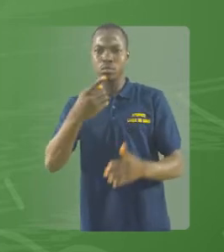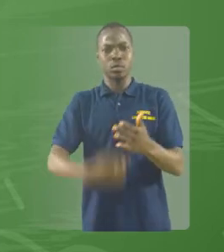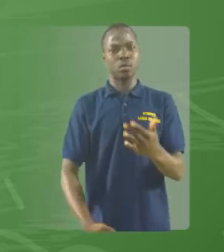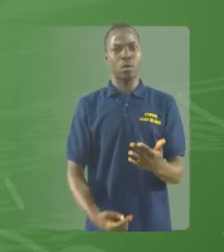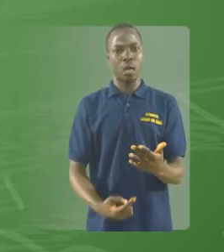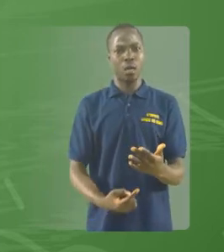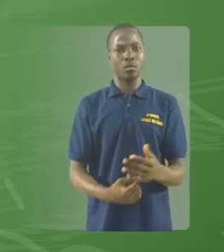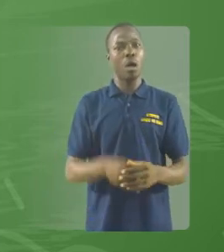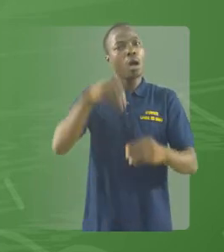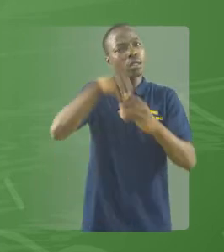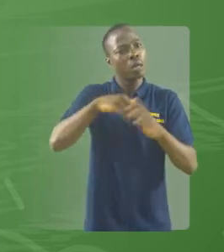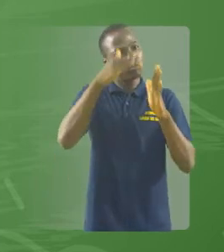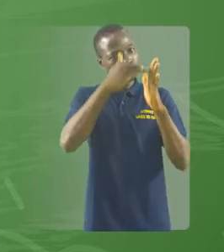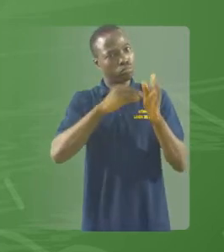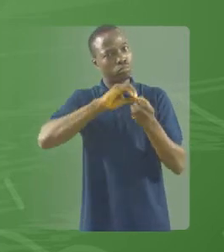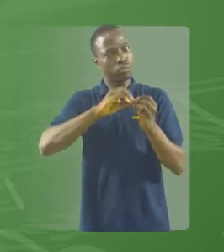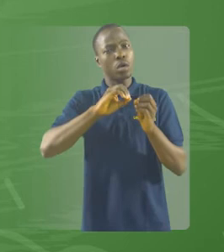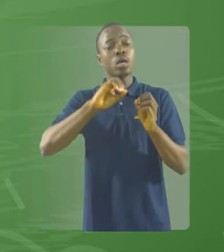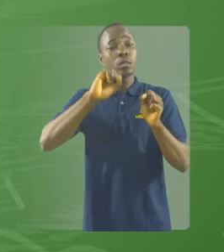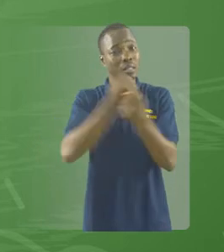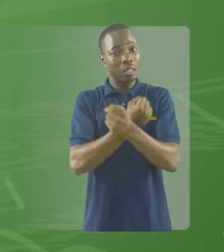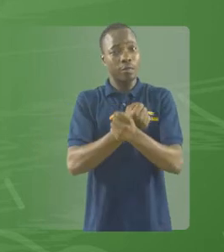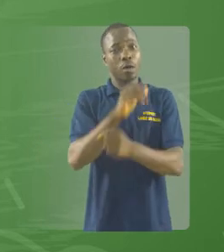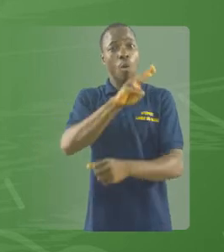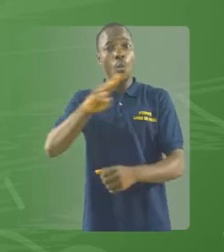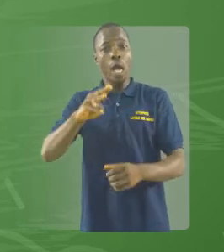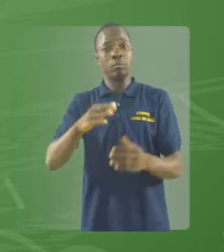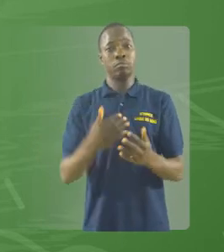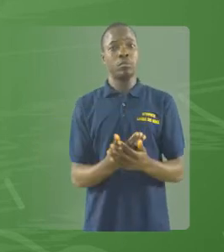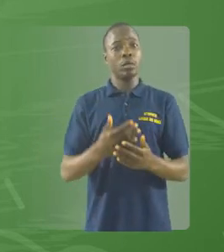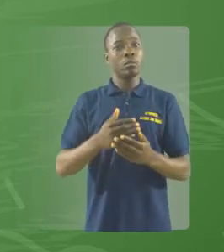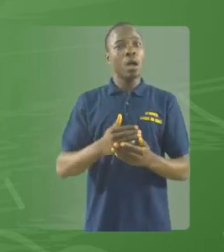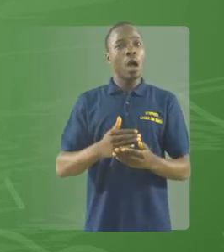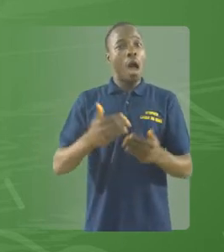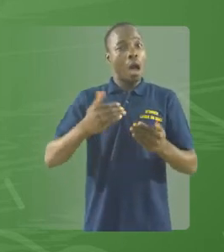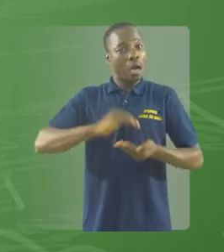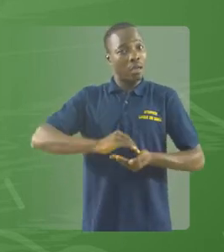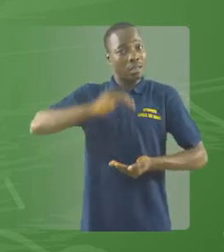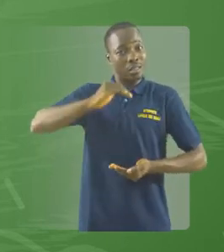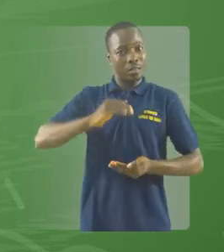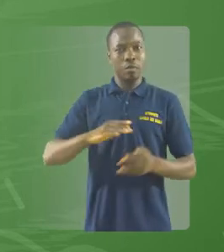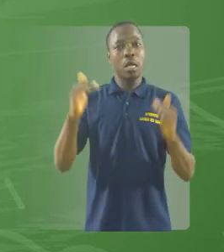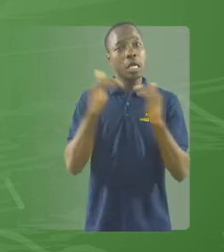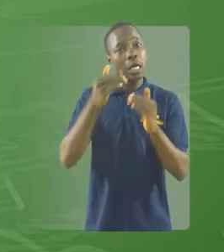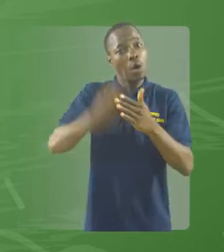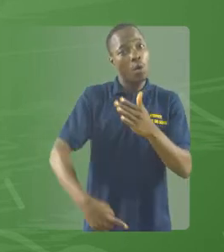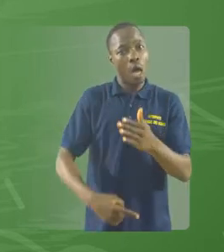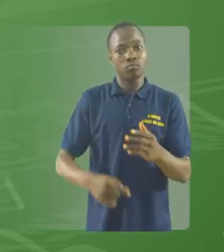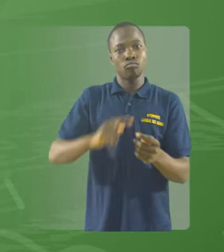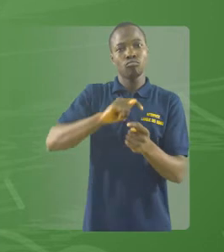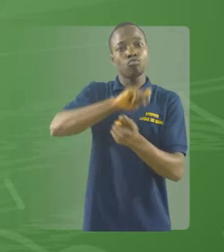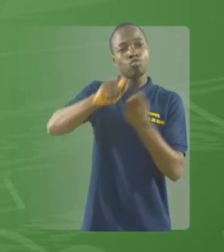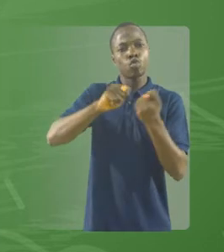La moyenne d'une série statistique à caractère quantitatif est égale à la somme de toutes les